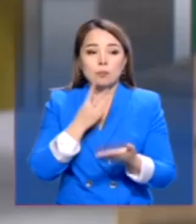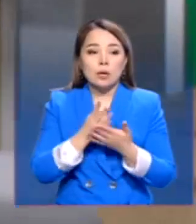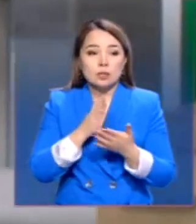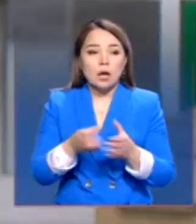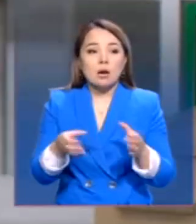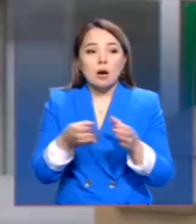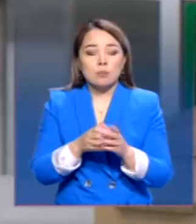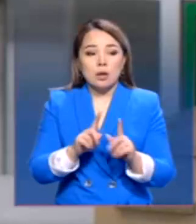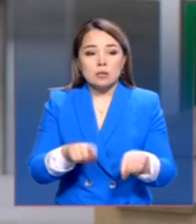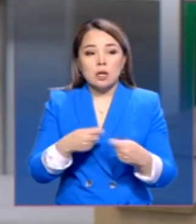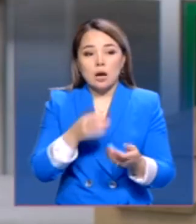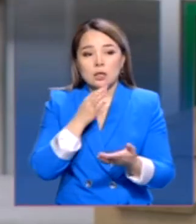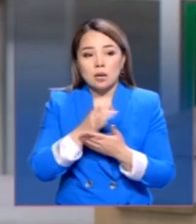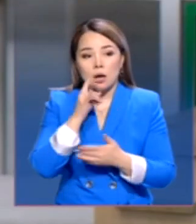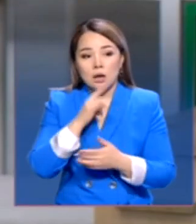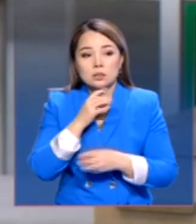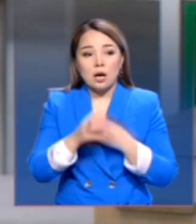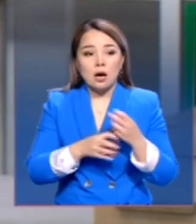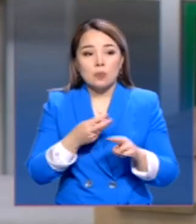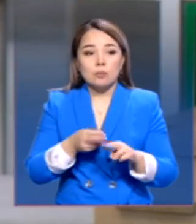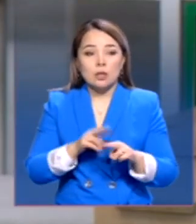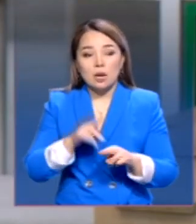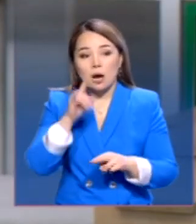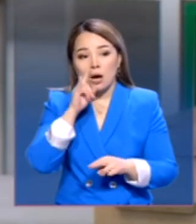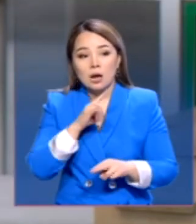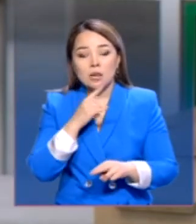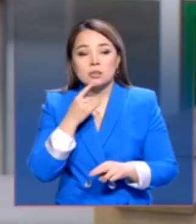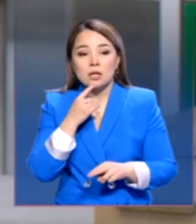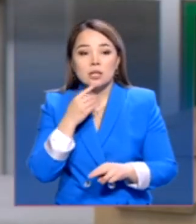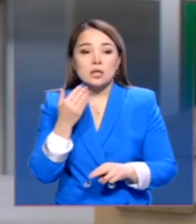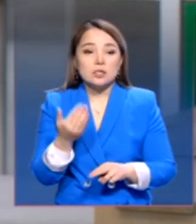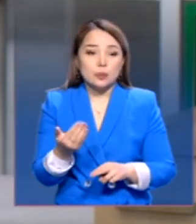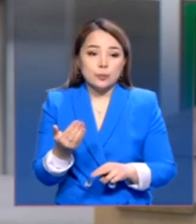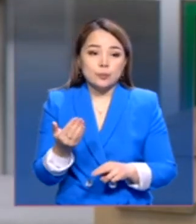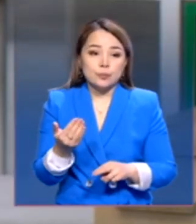жүктепті. Қазақ әлемі деп аталатын, қазақ тілді